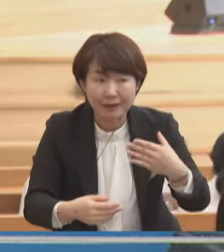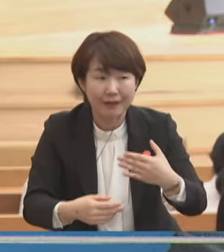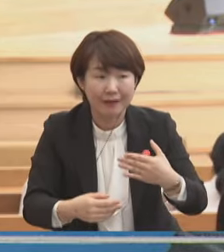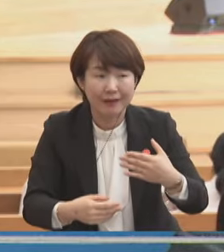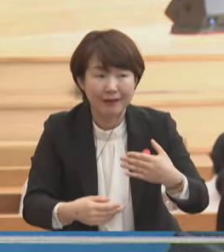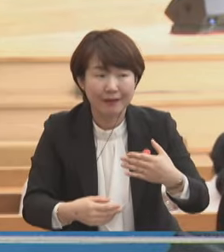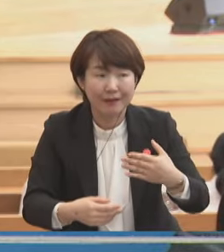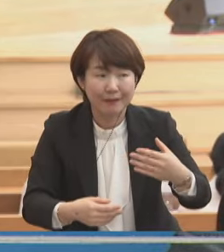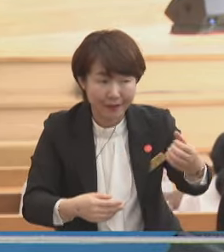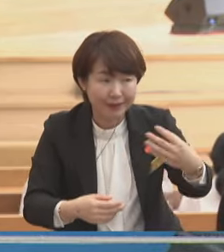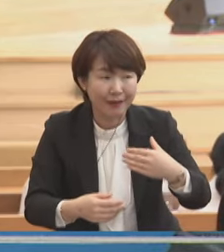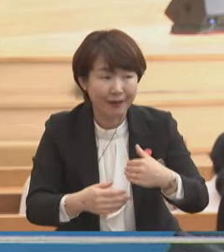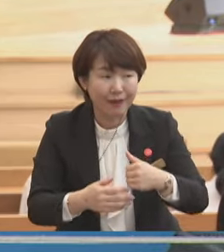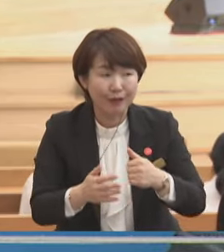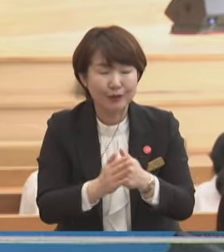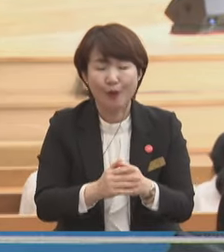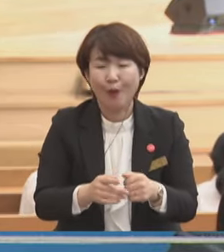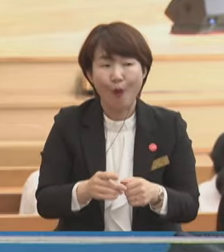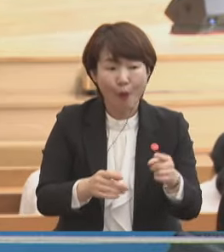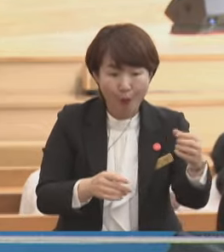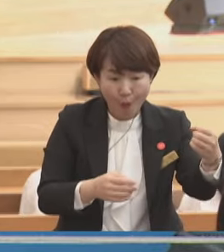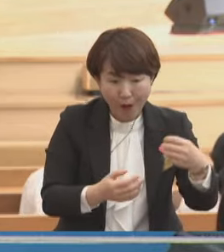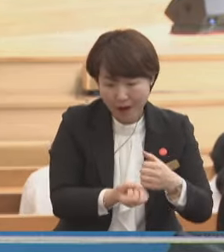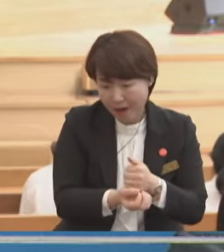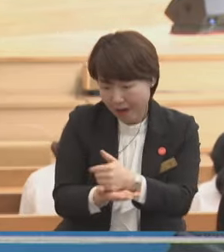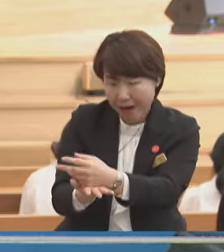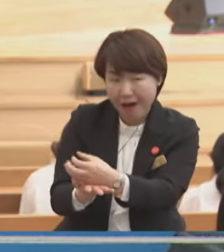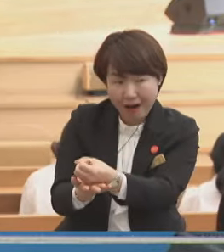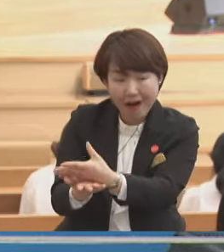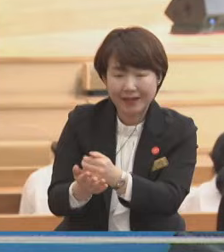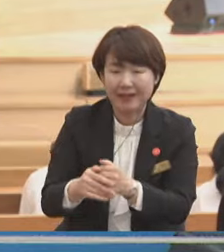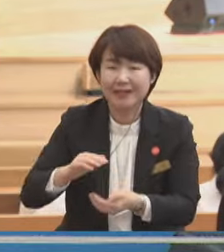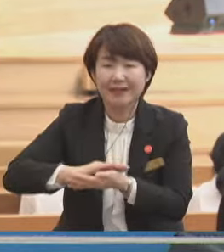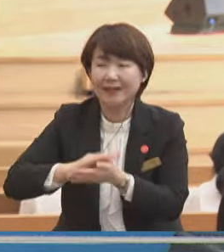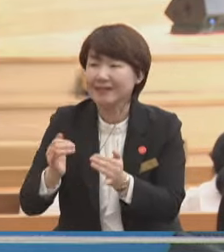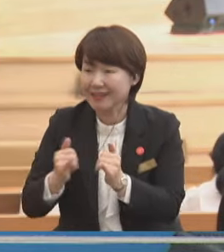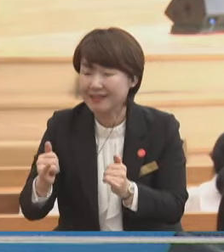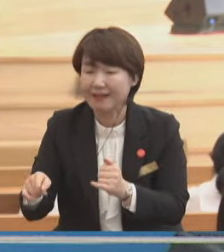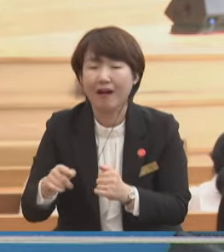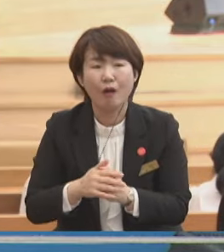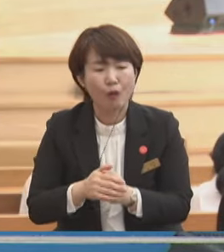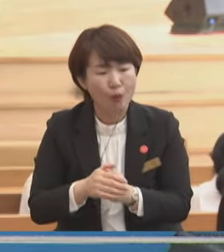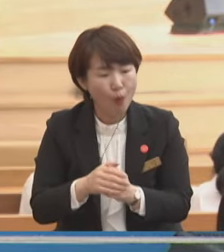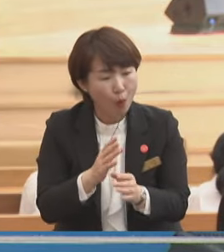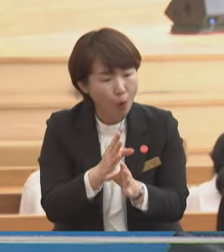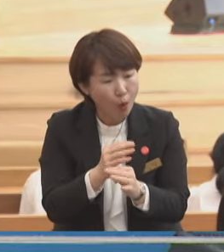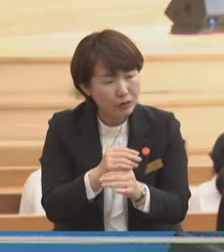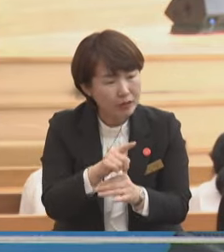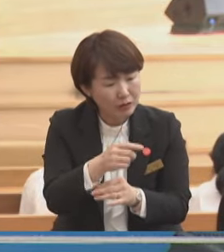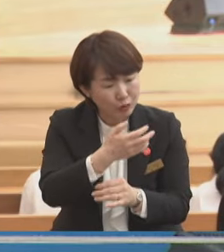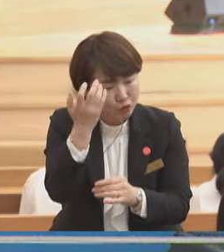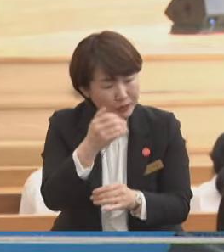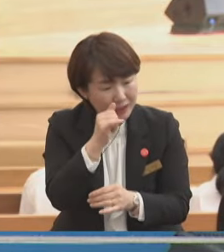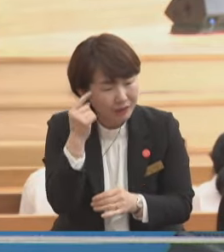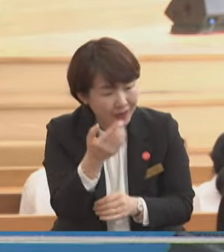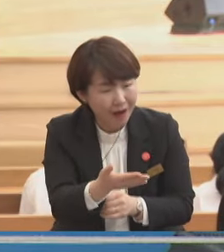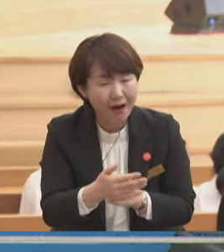했대이 말을 듣자이 프랭클린이 뭐라고 말했냐 언제 그 꿈을 꿨냐고